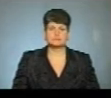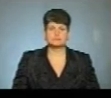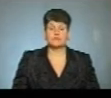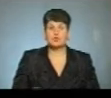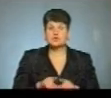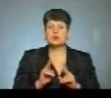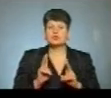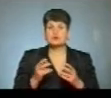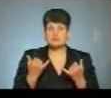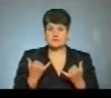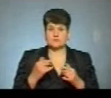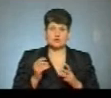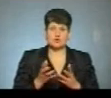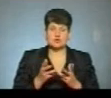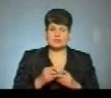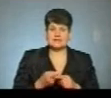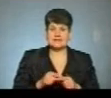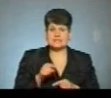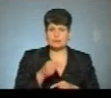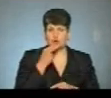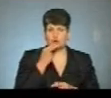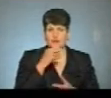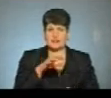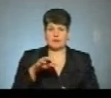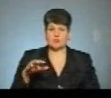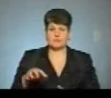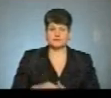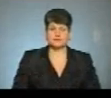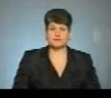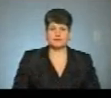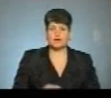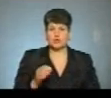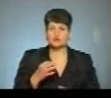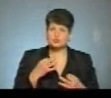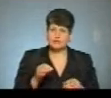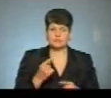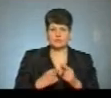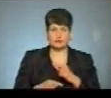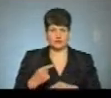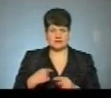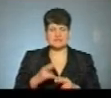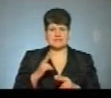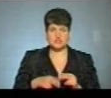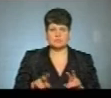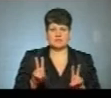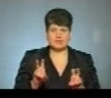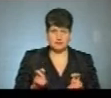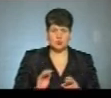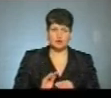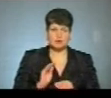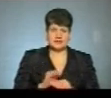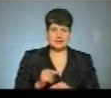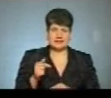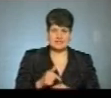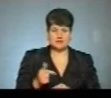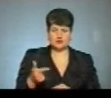Отже, хто може насамперед розраховувати на такі продуктові набори? Якщо дозволите, я повернуся, завершимо тему по доплаті за 1000